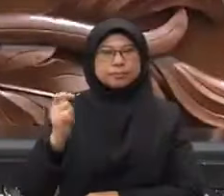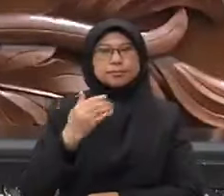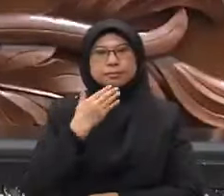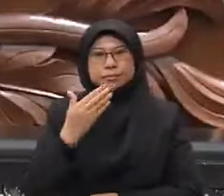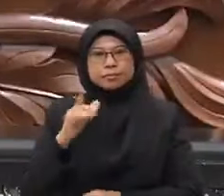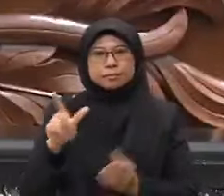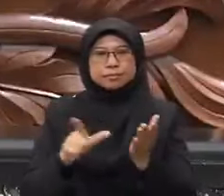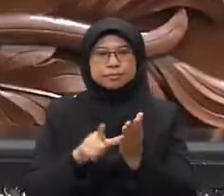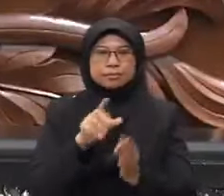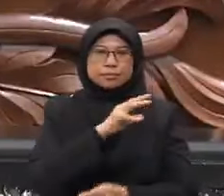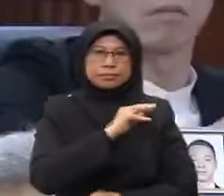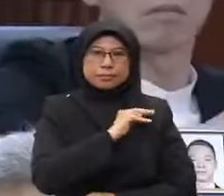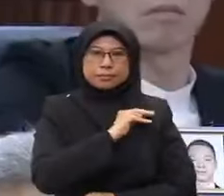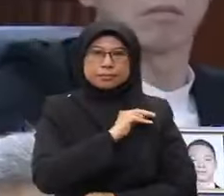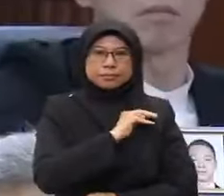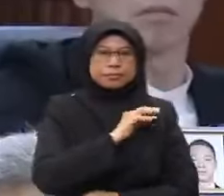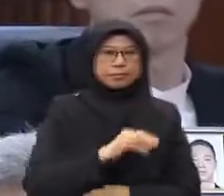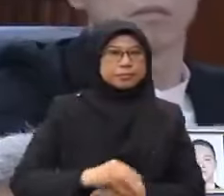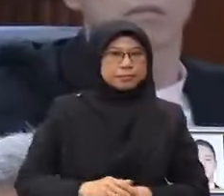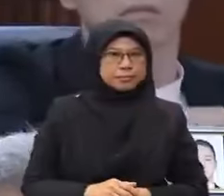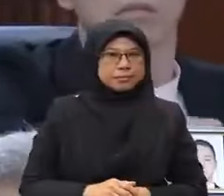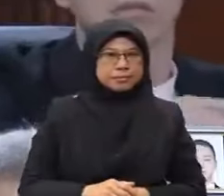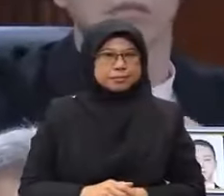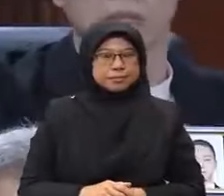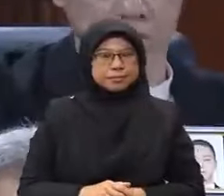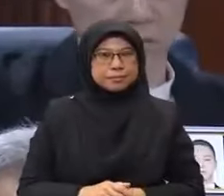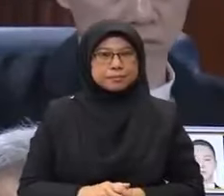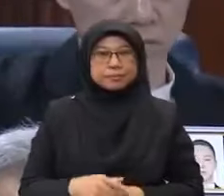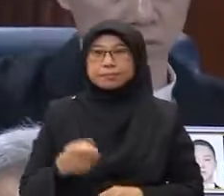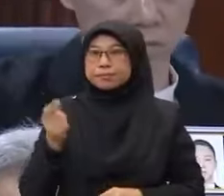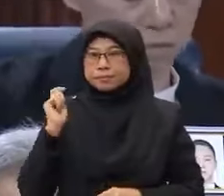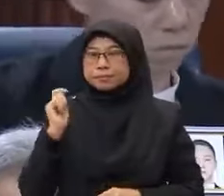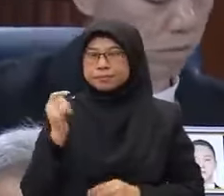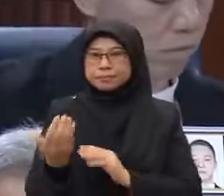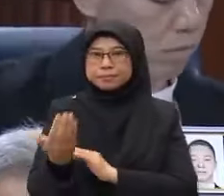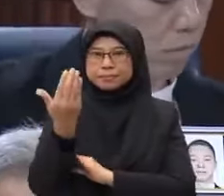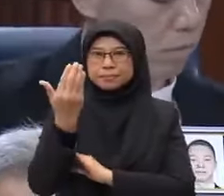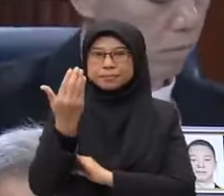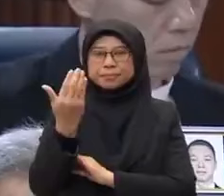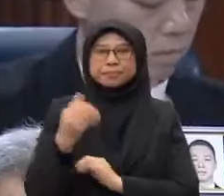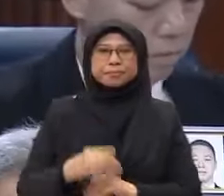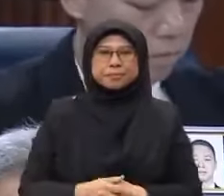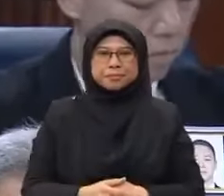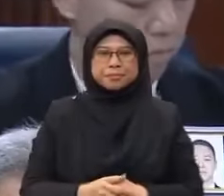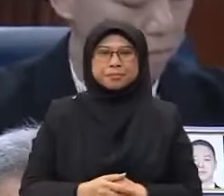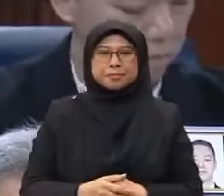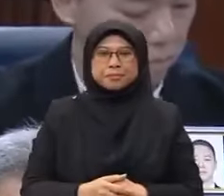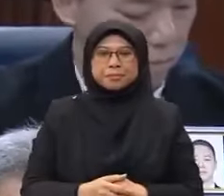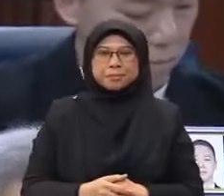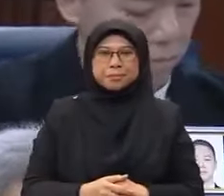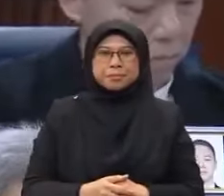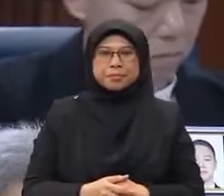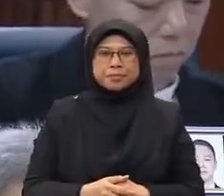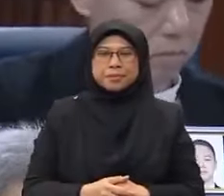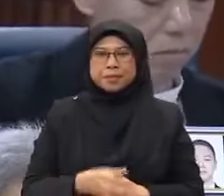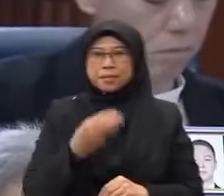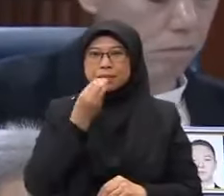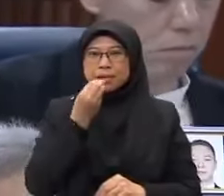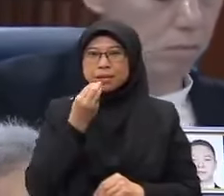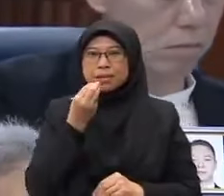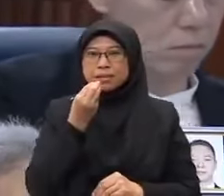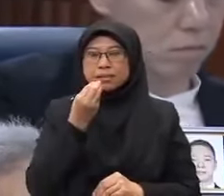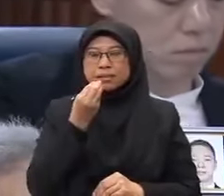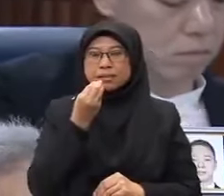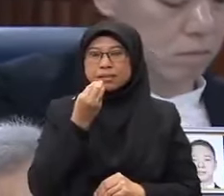timbalan menteri timbalan menteri tadi pagi tadi sahur apa baru-baru ni